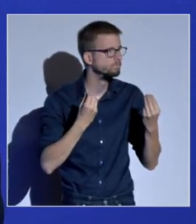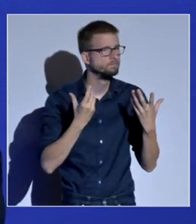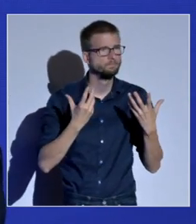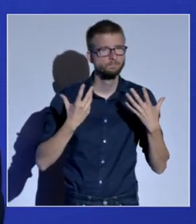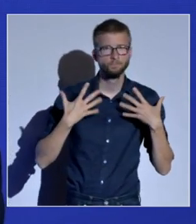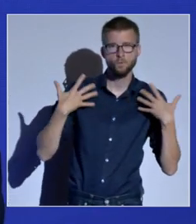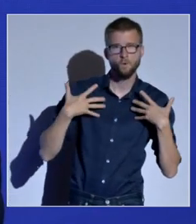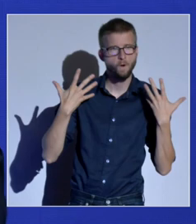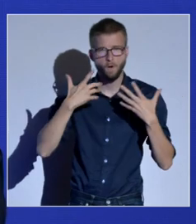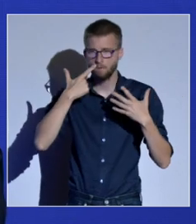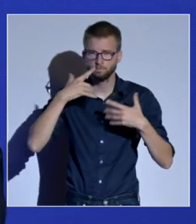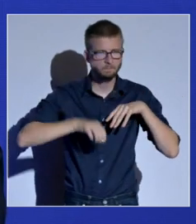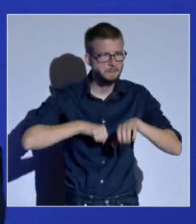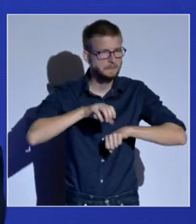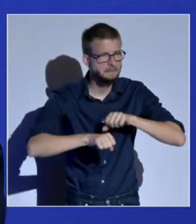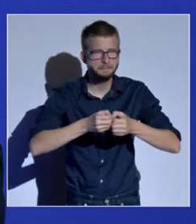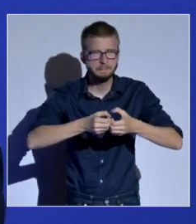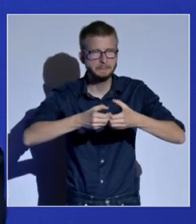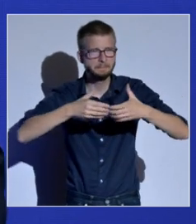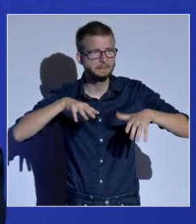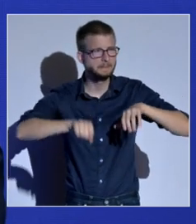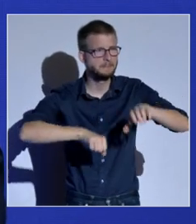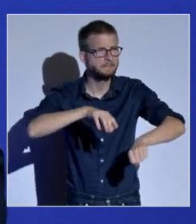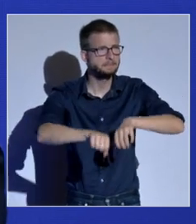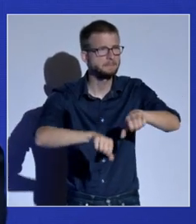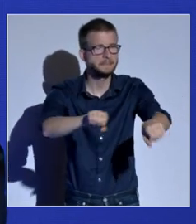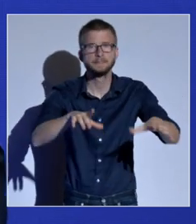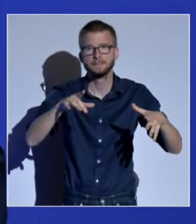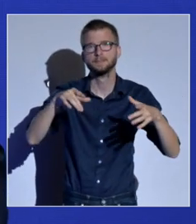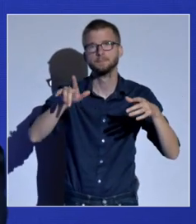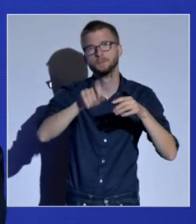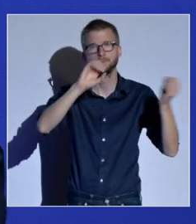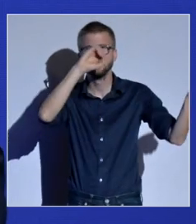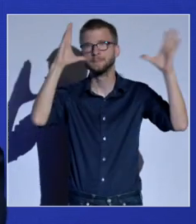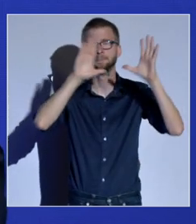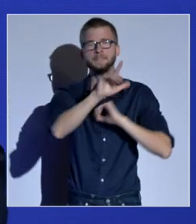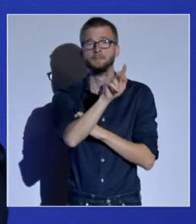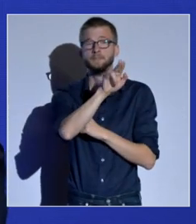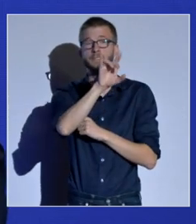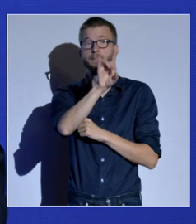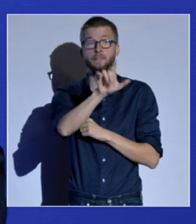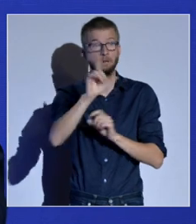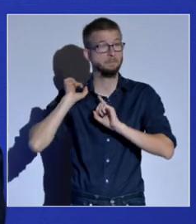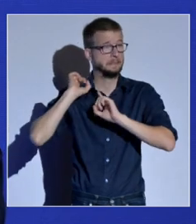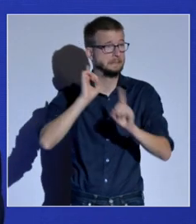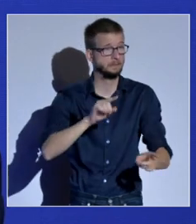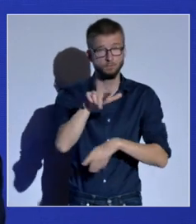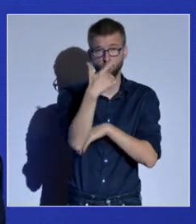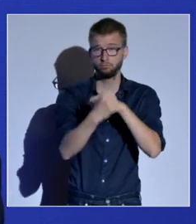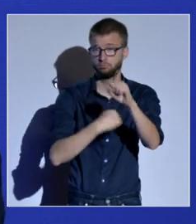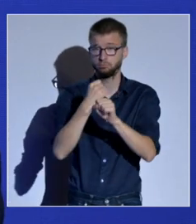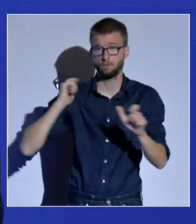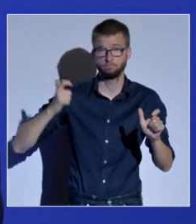enthousiasme conquérant, c'est évidemment dans notre esprit, on dit ça à Guidel, où nous venons depuis 12 ans les universités de